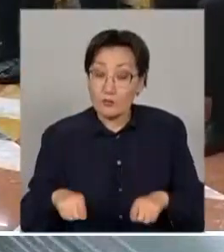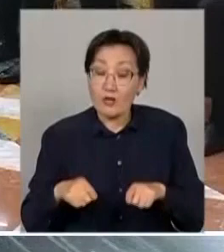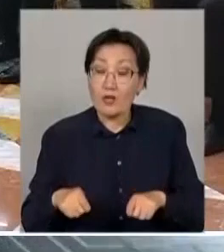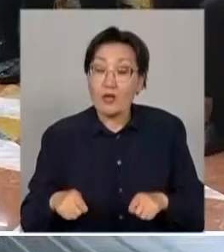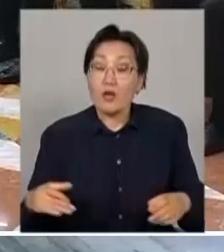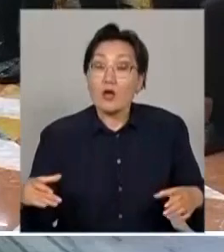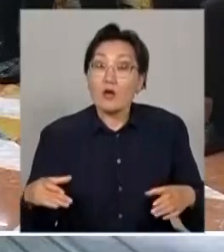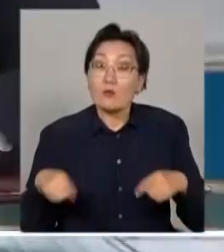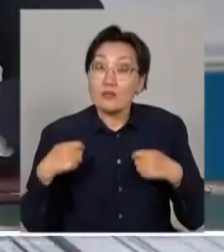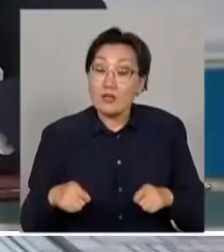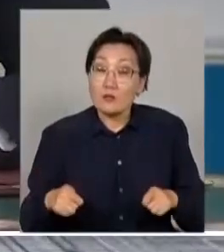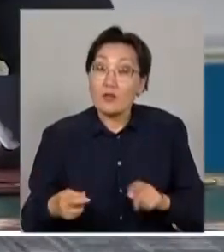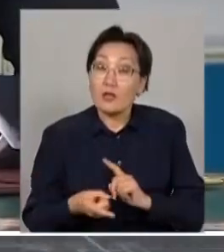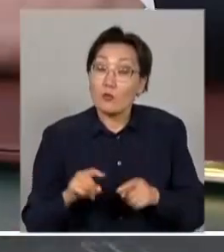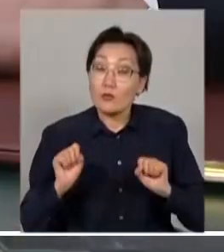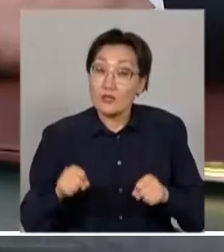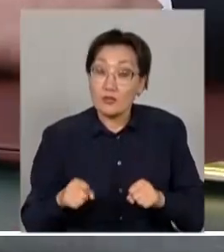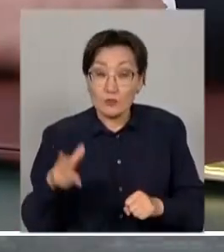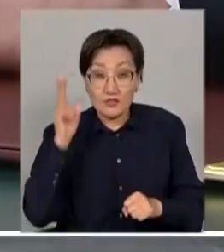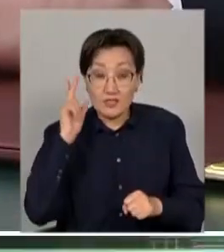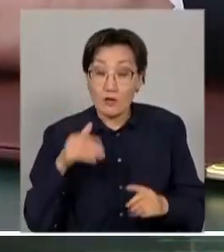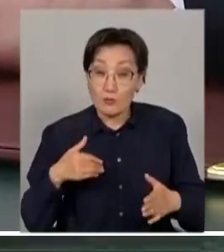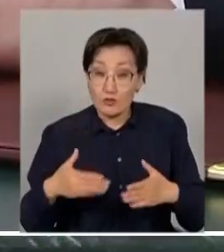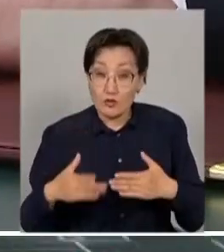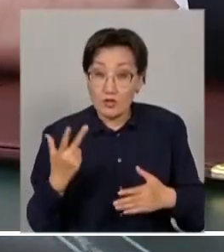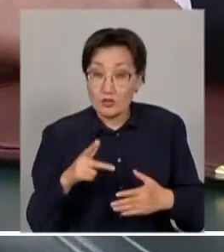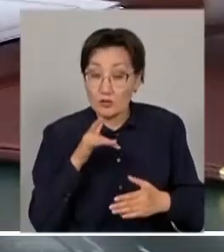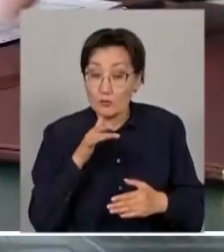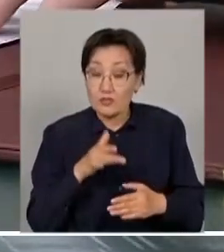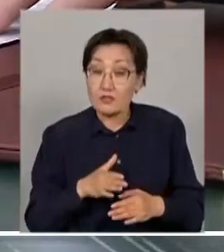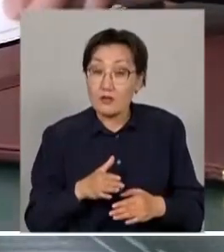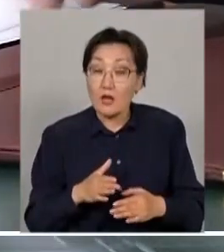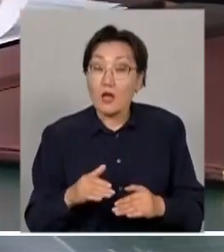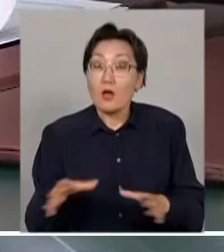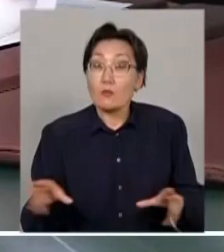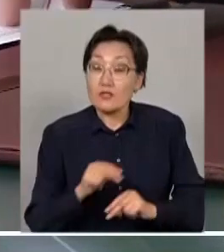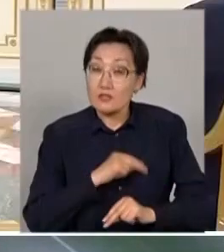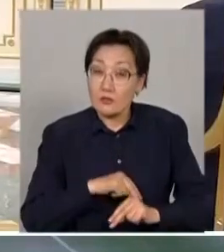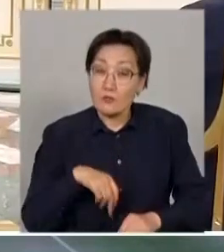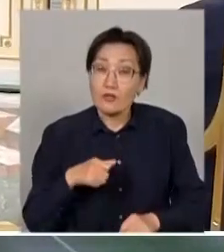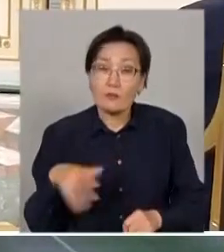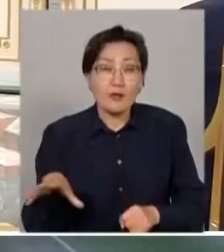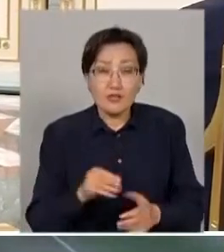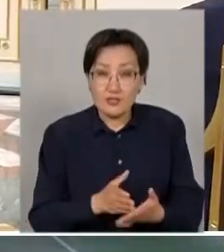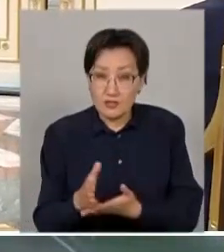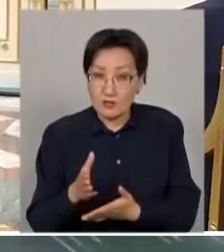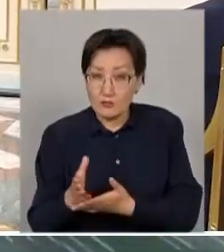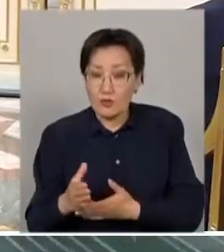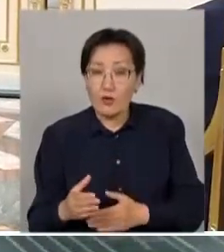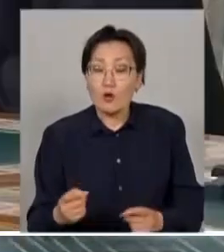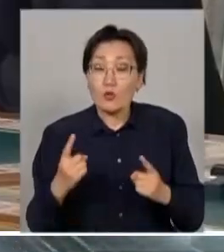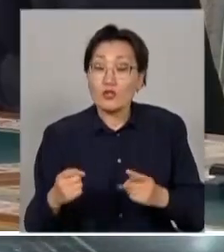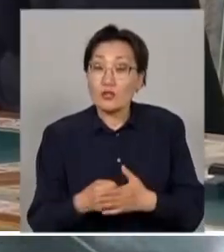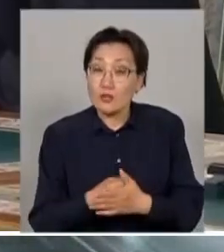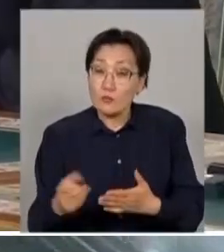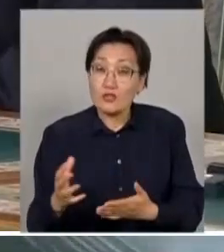айналуы әбден мүмкін екенін жеткізді. Дипломатиялық қатынастардың 30 жылында әріптестіктің барлық салаларында елеулі жетістікке